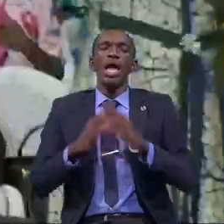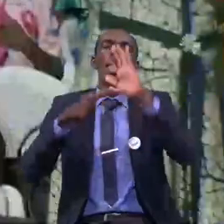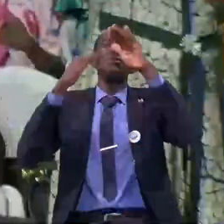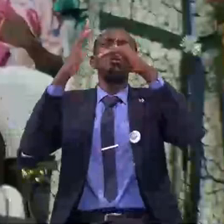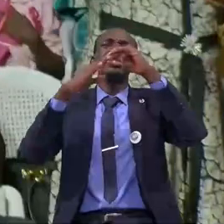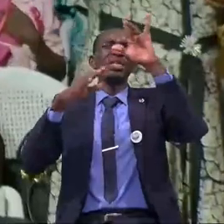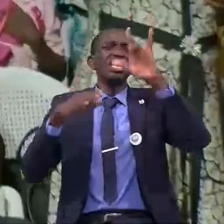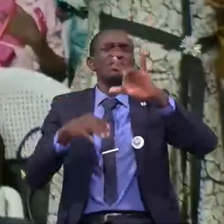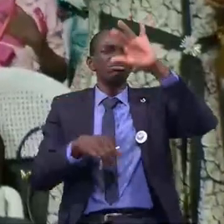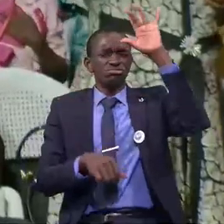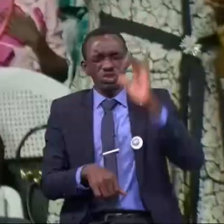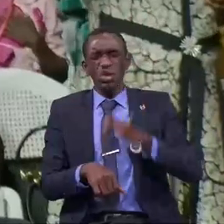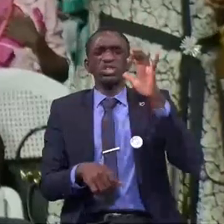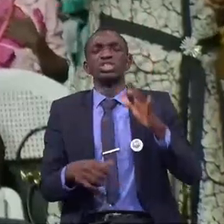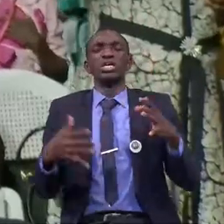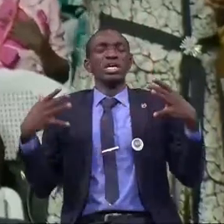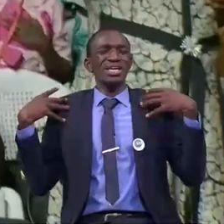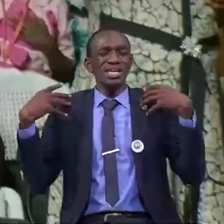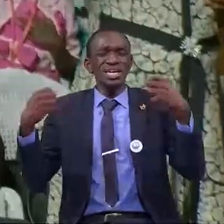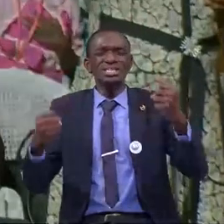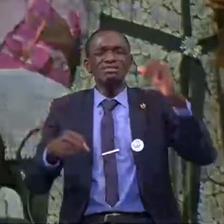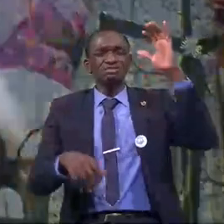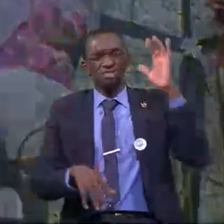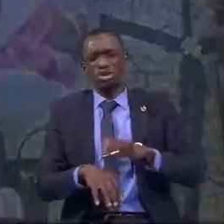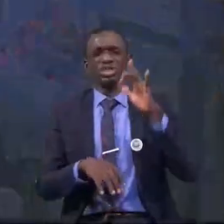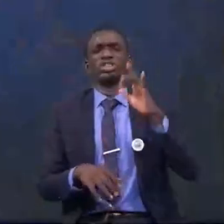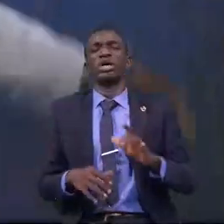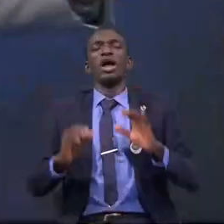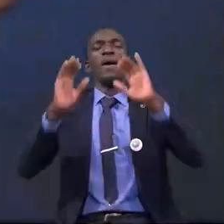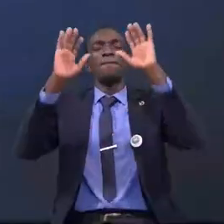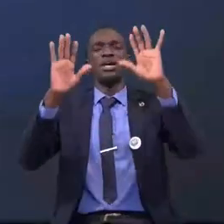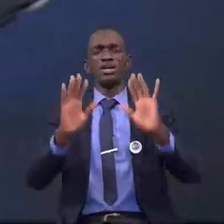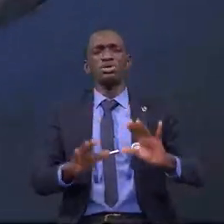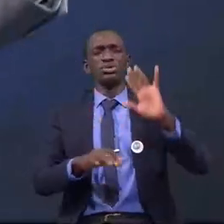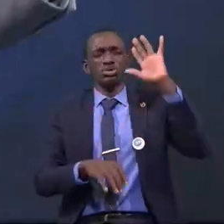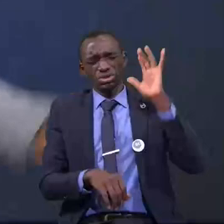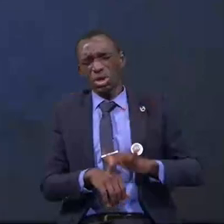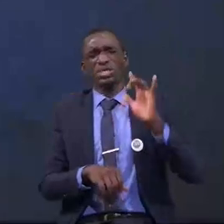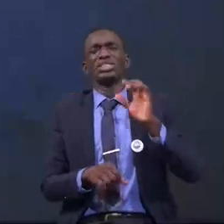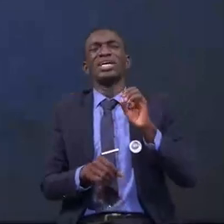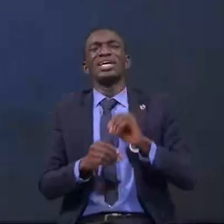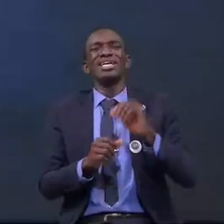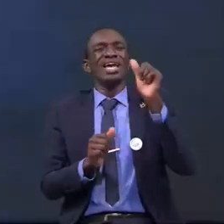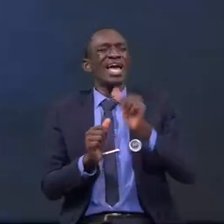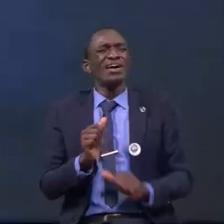la touche céleste, la touche de guérison, la touche de miracle,